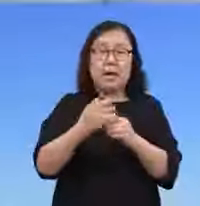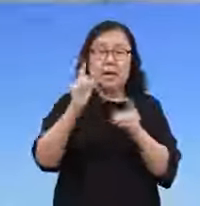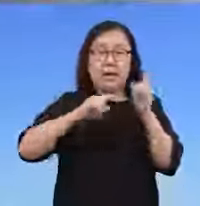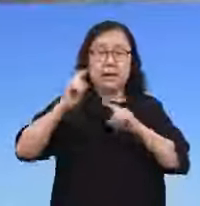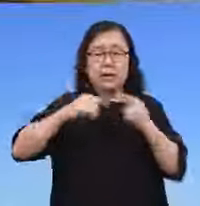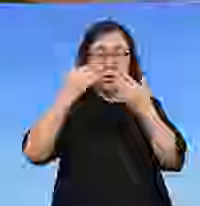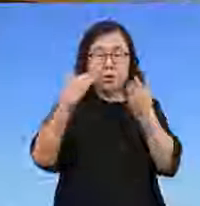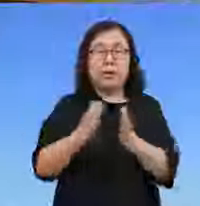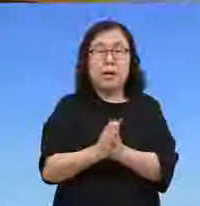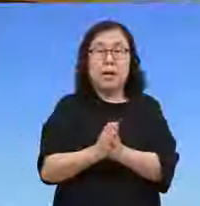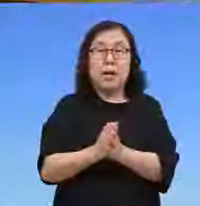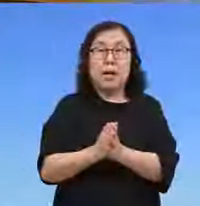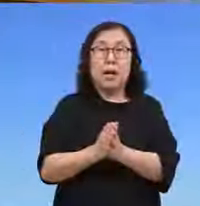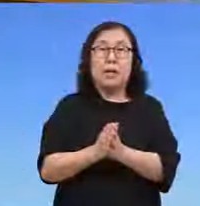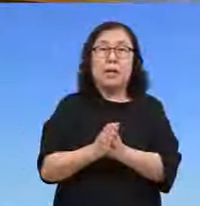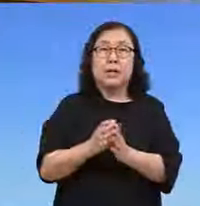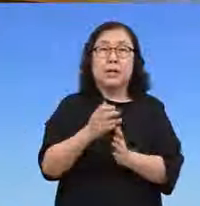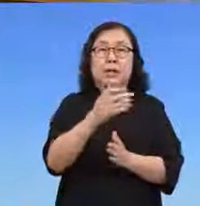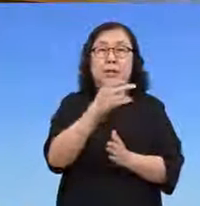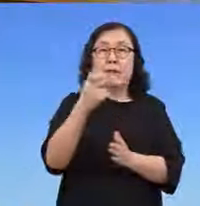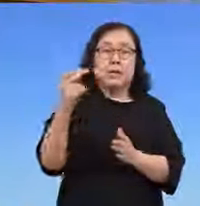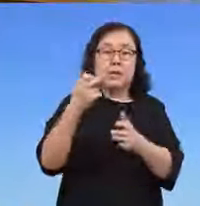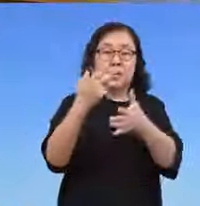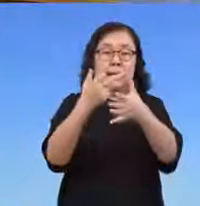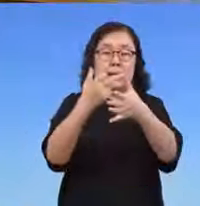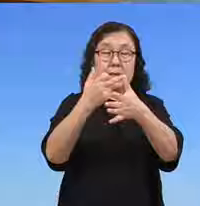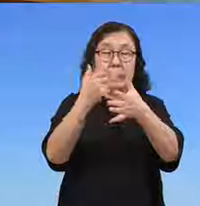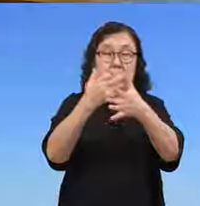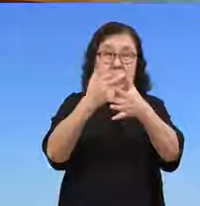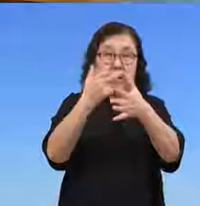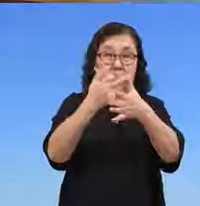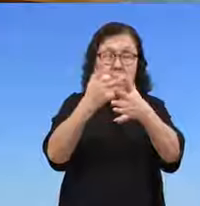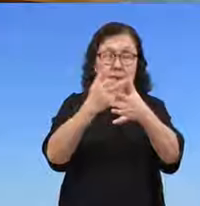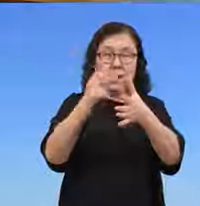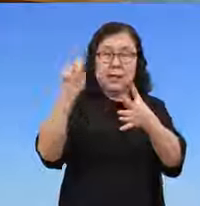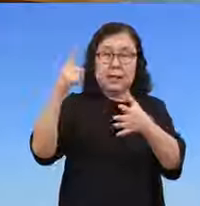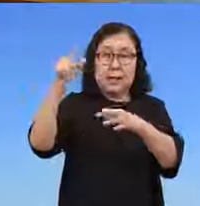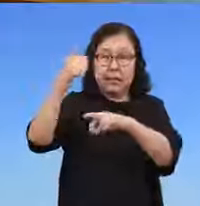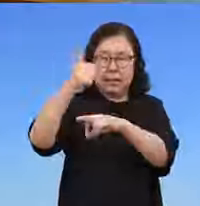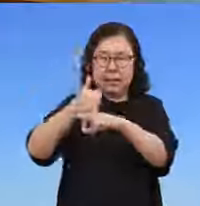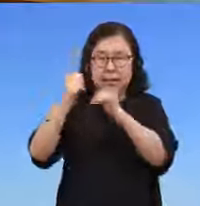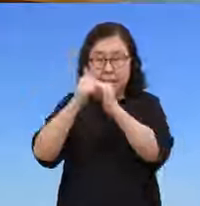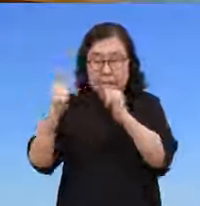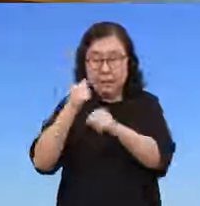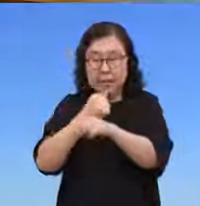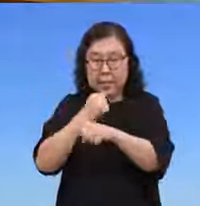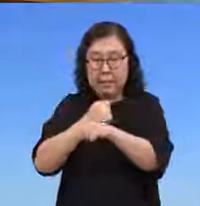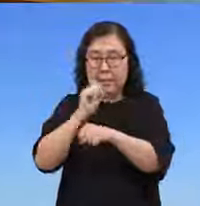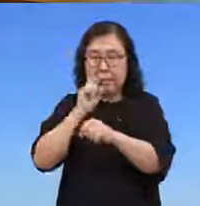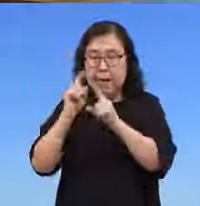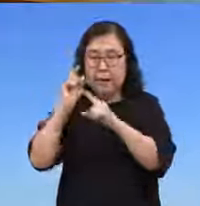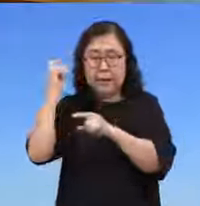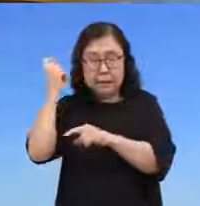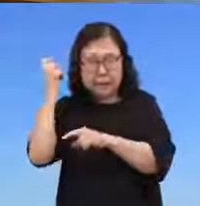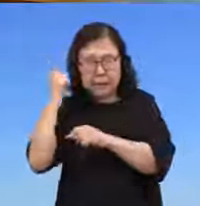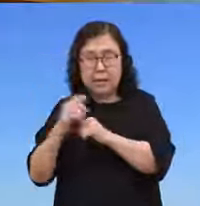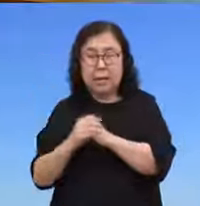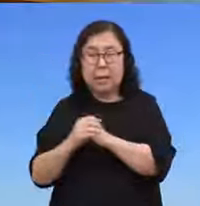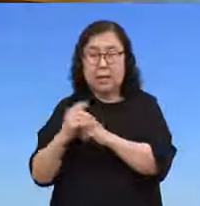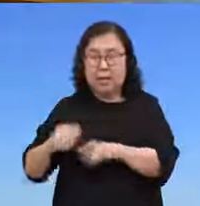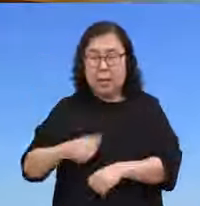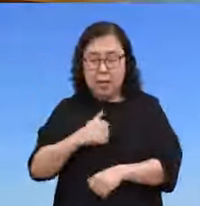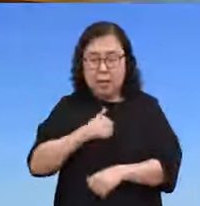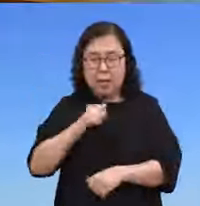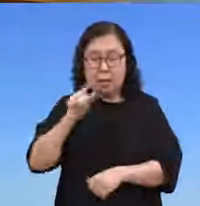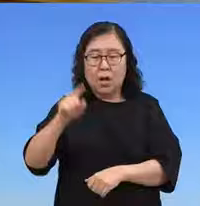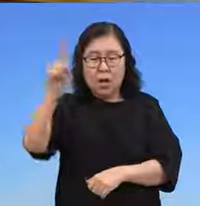17장 28절입니다. 큰형 엘리압이 다윗이 사람들에게 하는 말을 들은지라 그가 다윗에게 노를 바라여 이르되